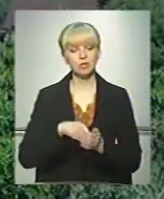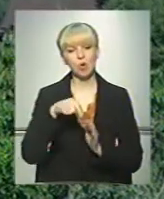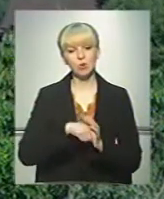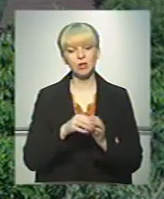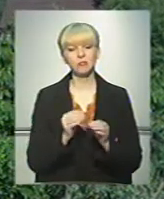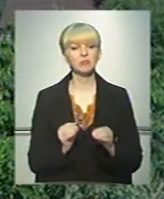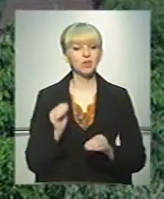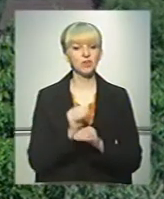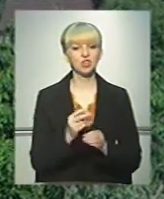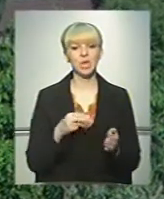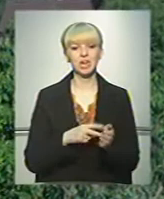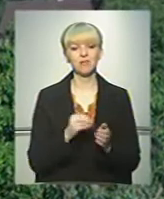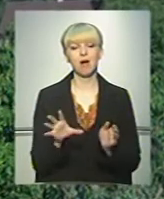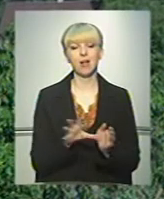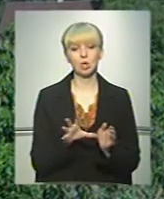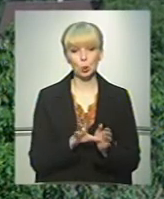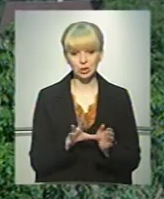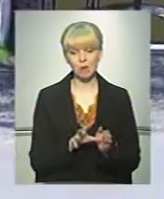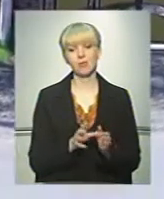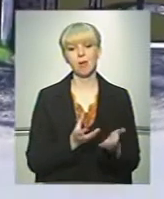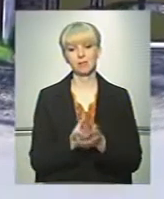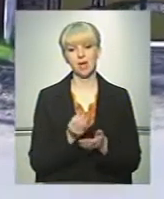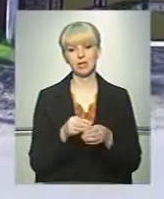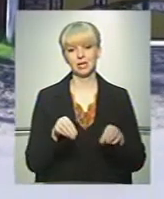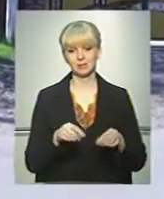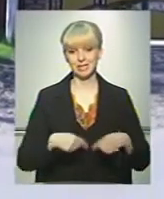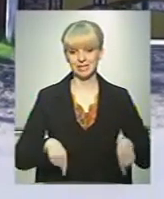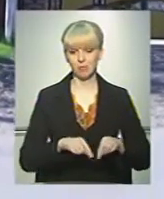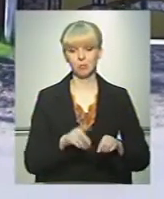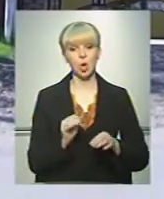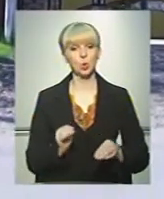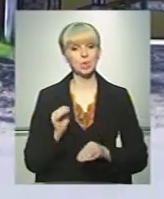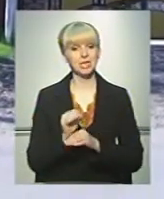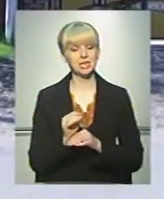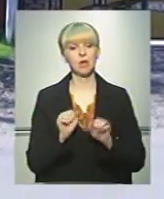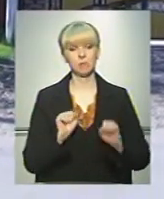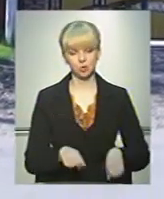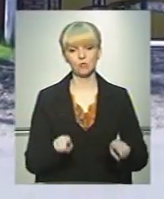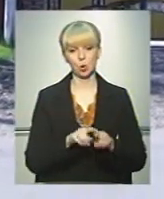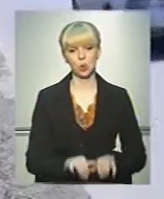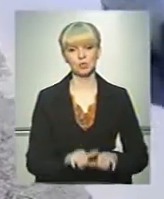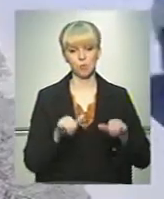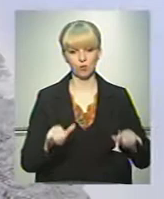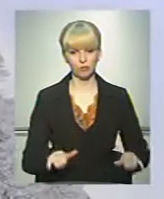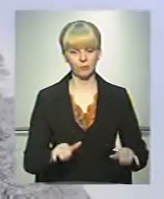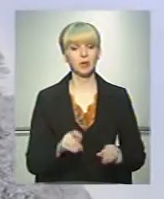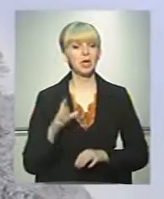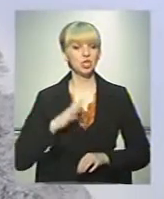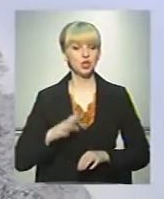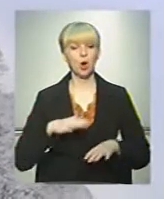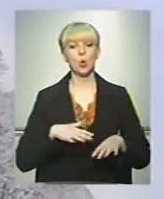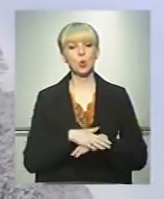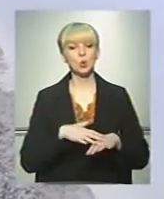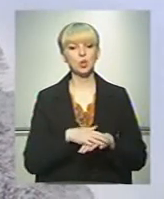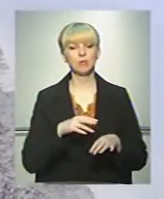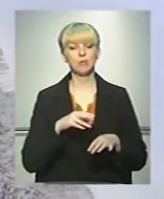означає підвищення тарифів на електроенергію, плати за землю. Проте дотаційна можливість також збільшується. Тому чекають